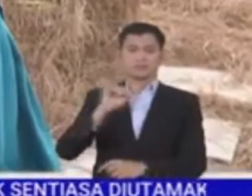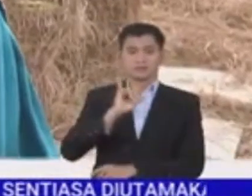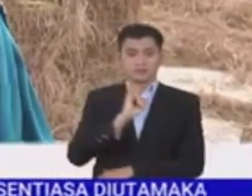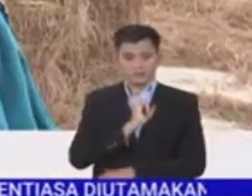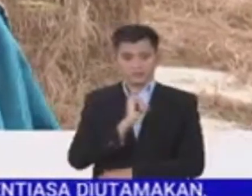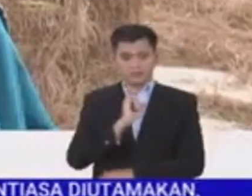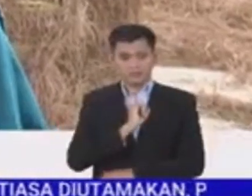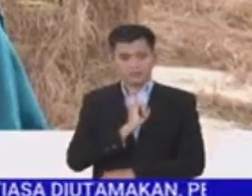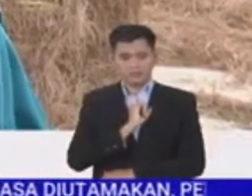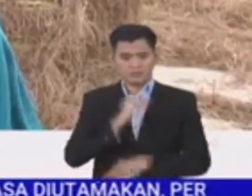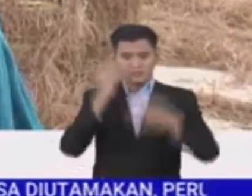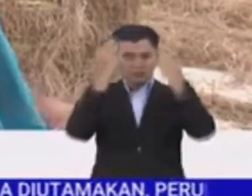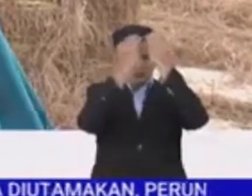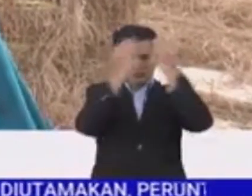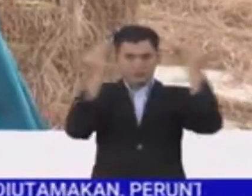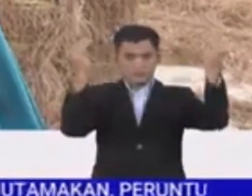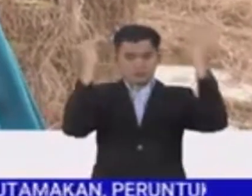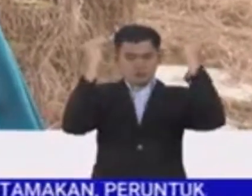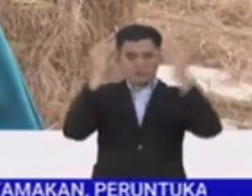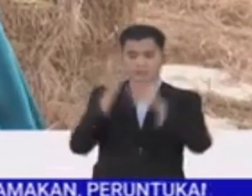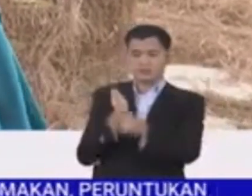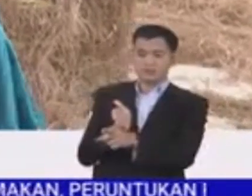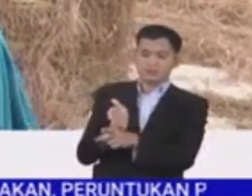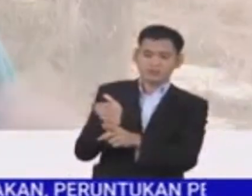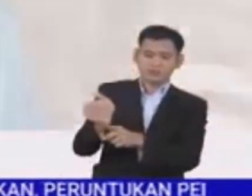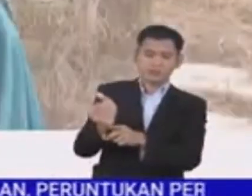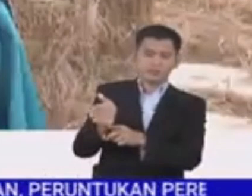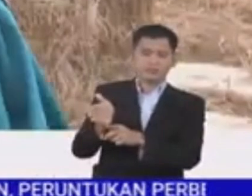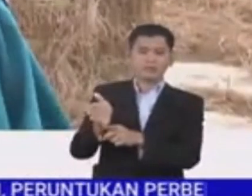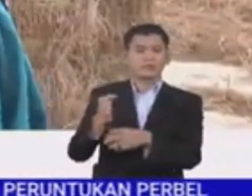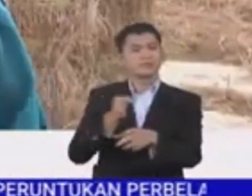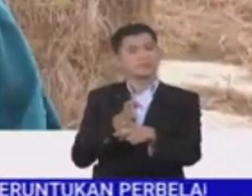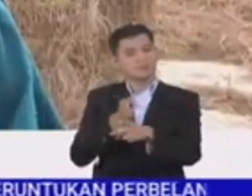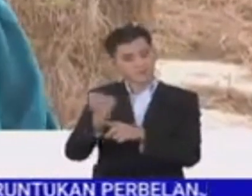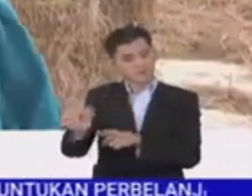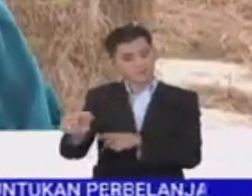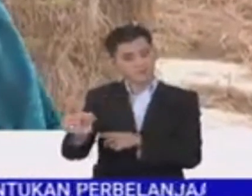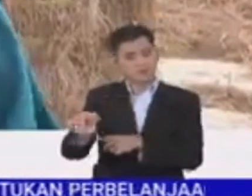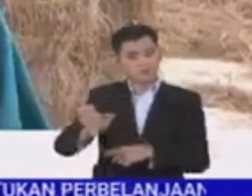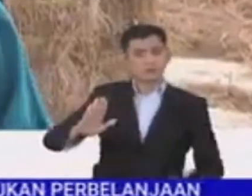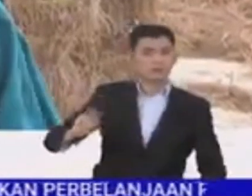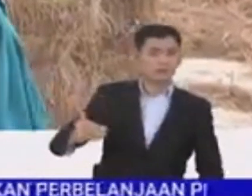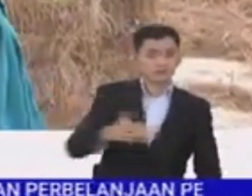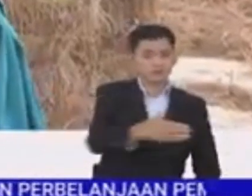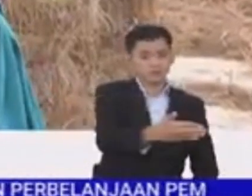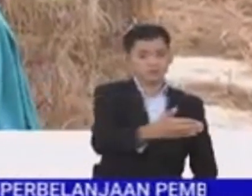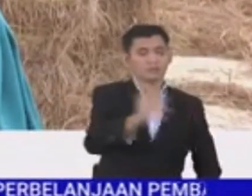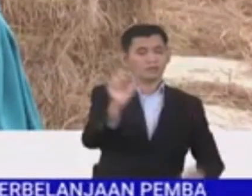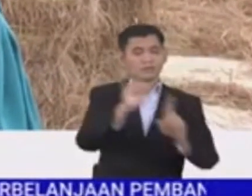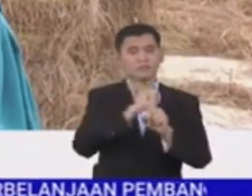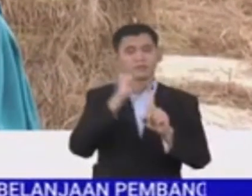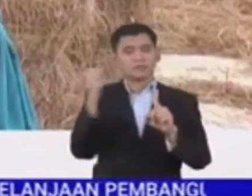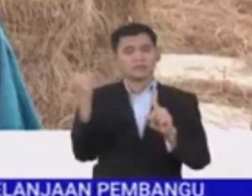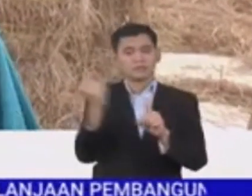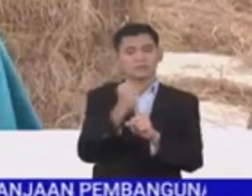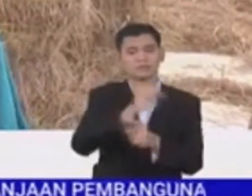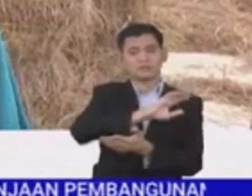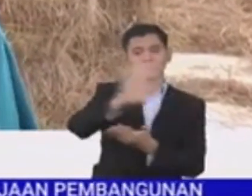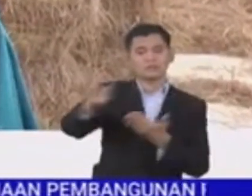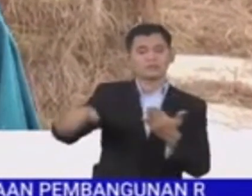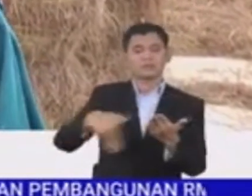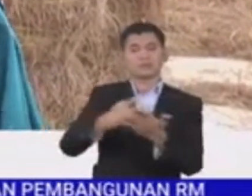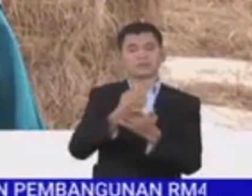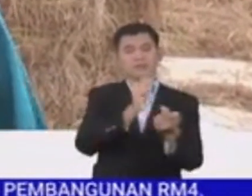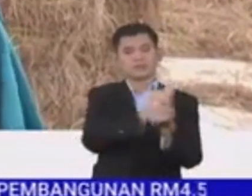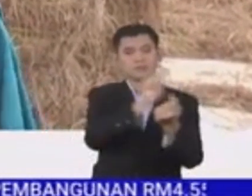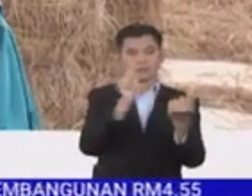punya master dalam bidang aquaculture dan kebetulan suasana kat sini memang semua adalah sesuai lah untuk